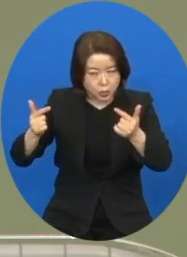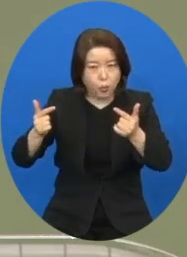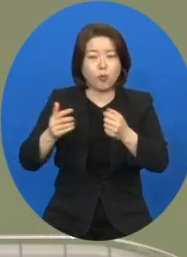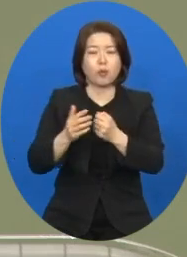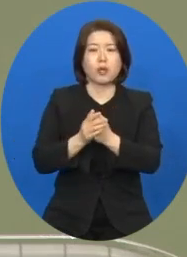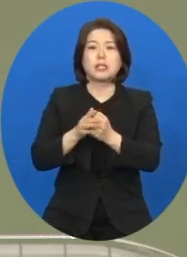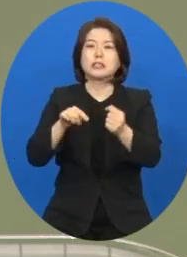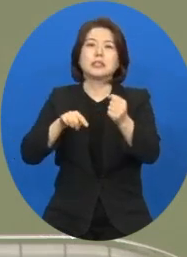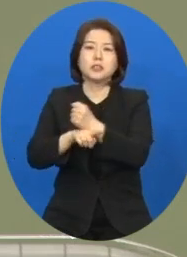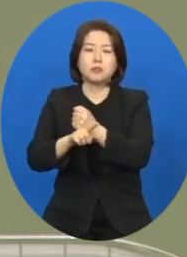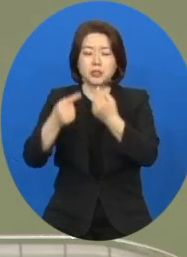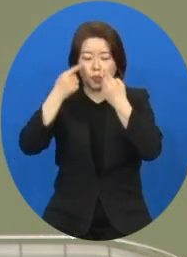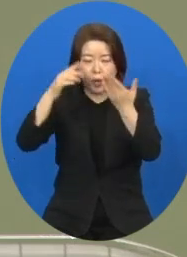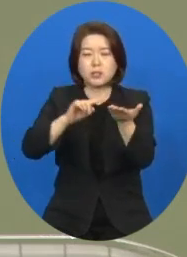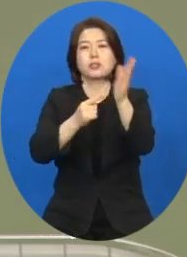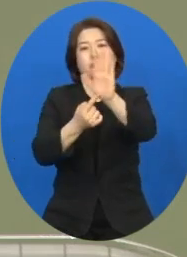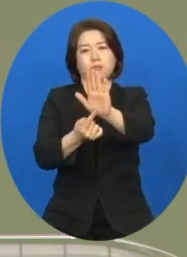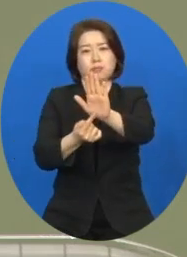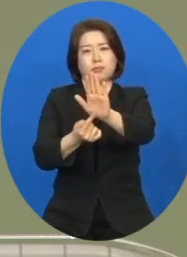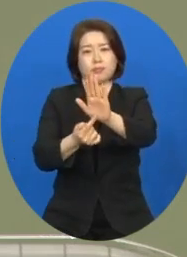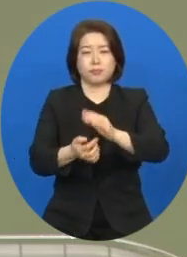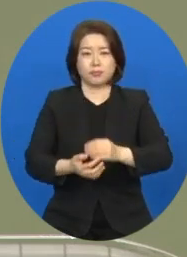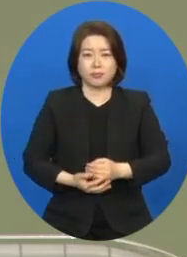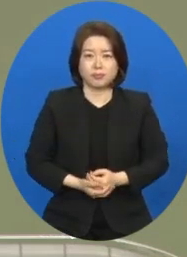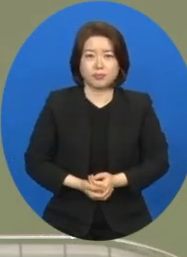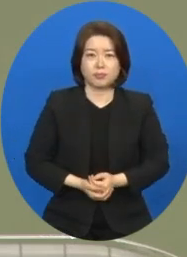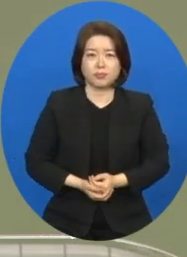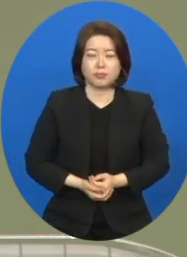분명하게 드러내셨어요.